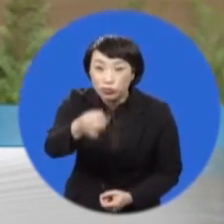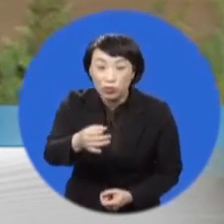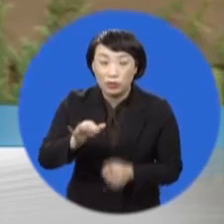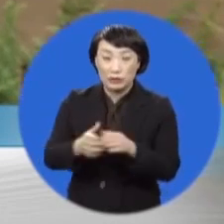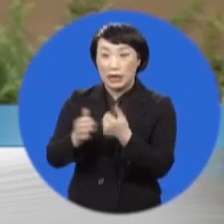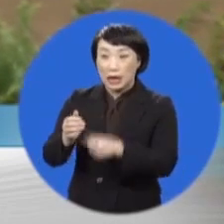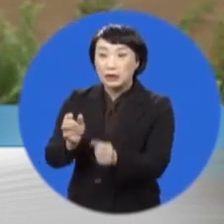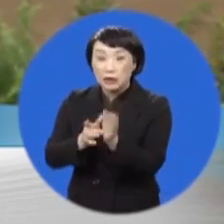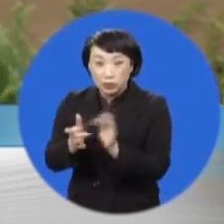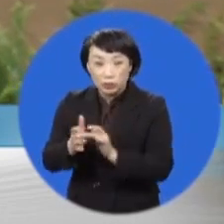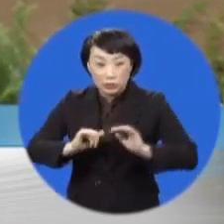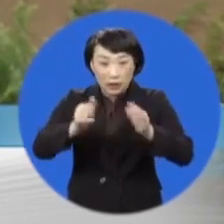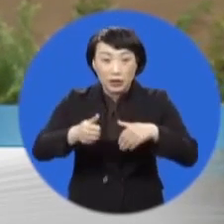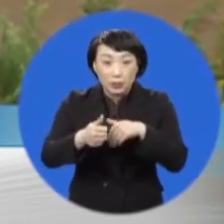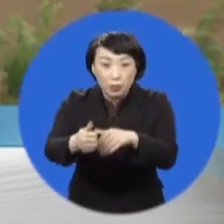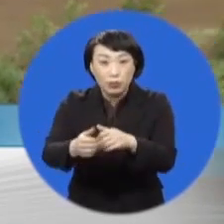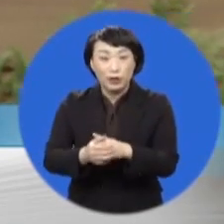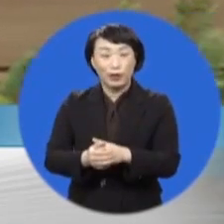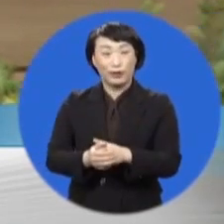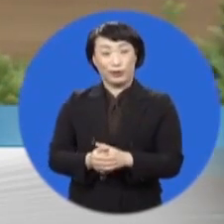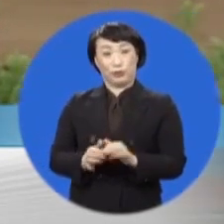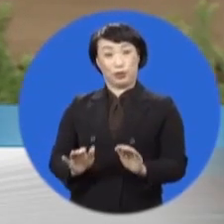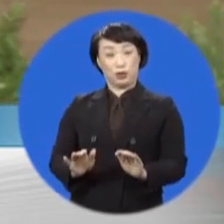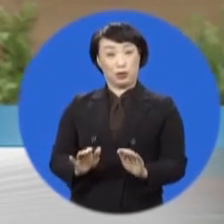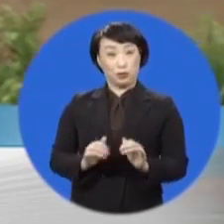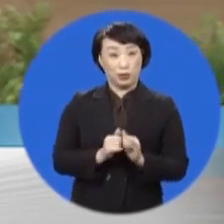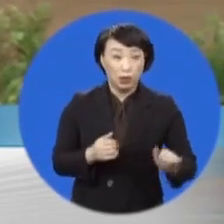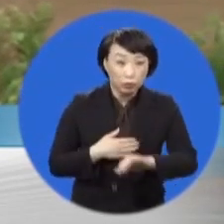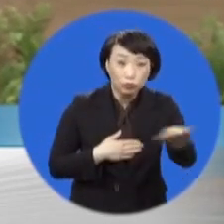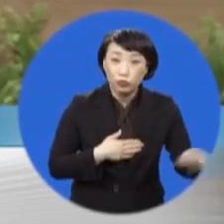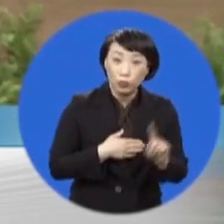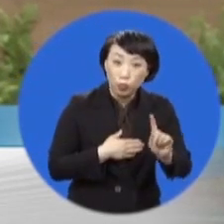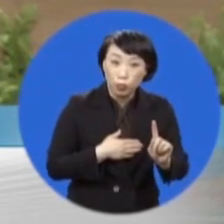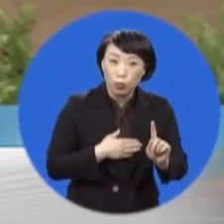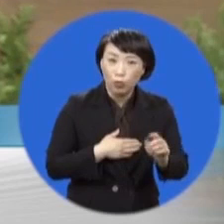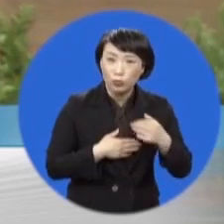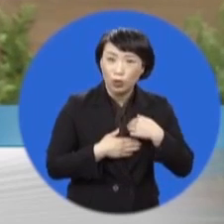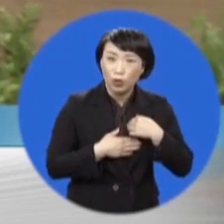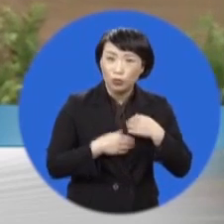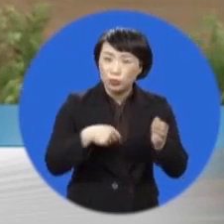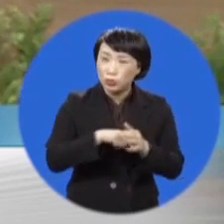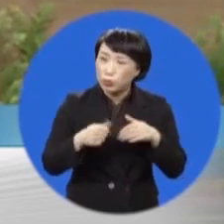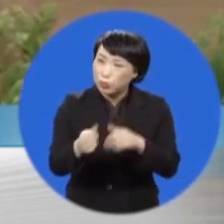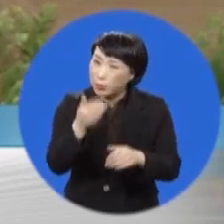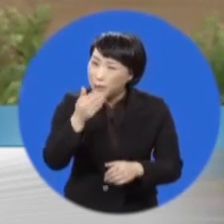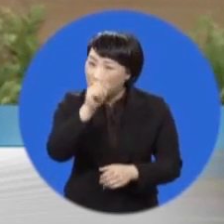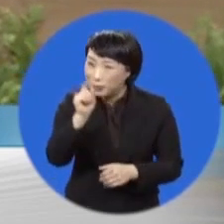아둔 울 세상에 보내서 하니 우리 같은것이 본대 자